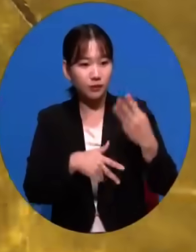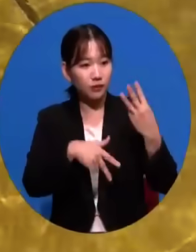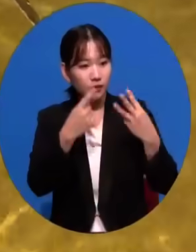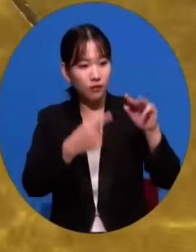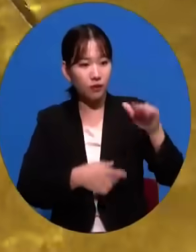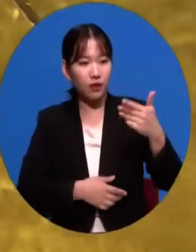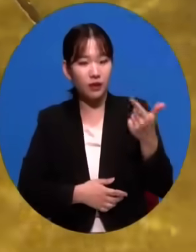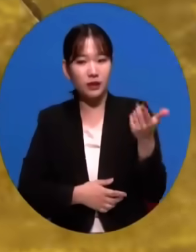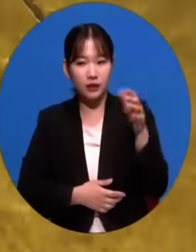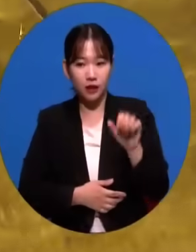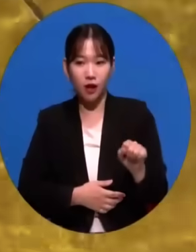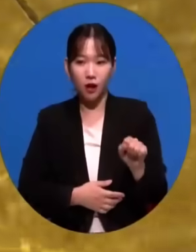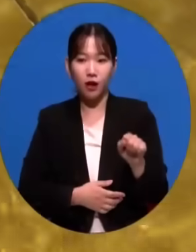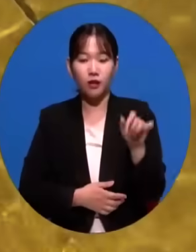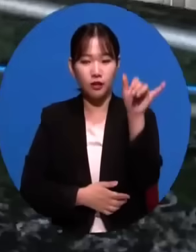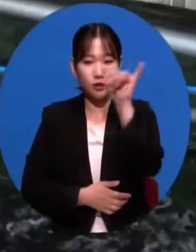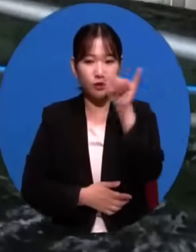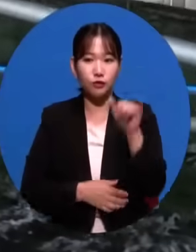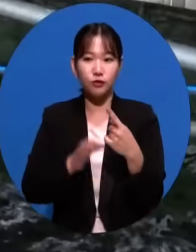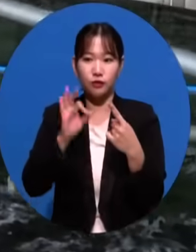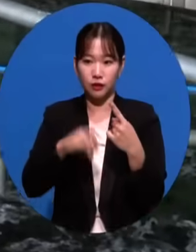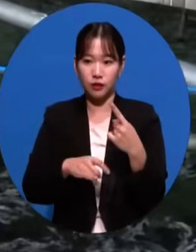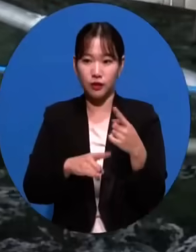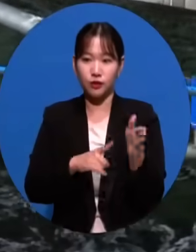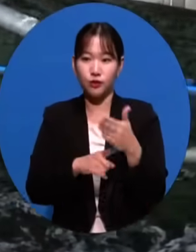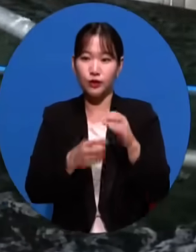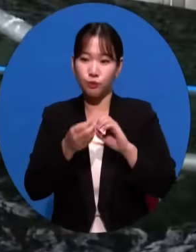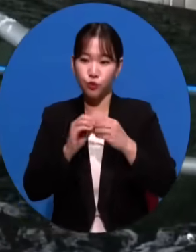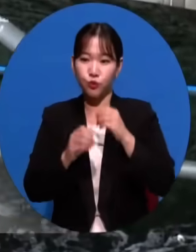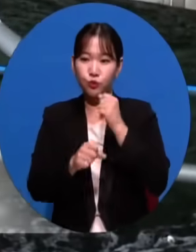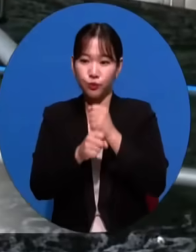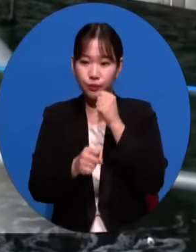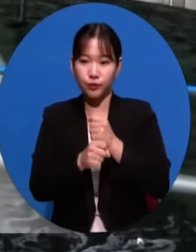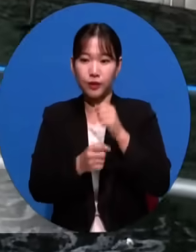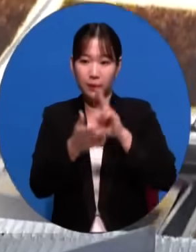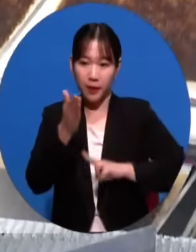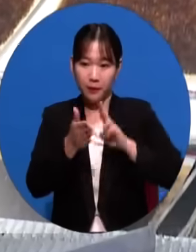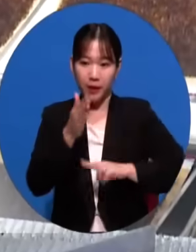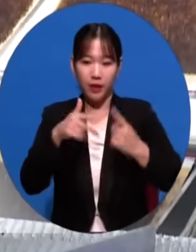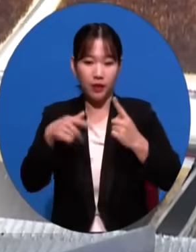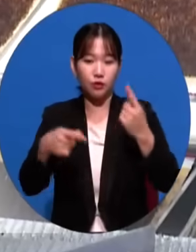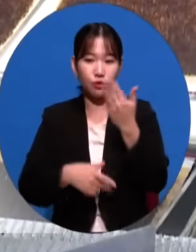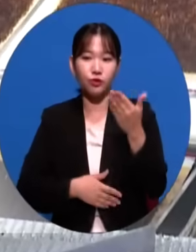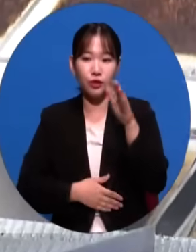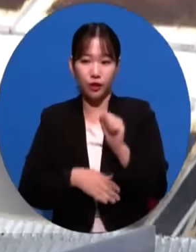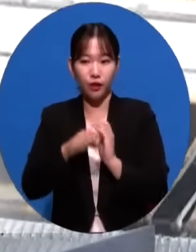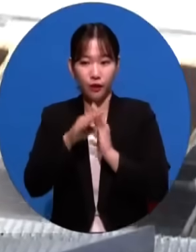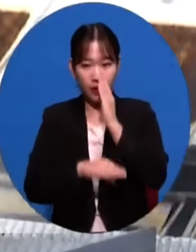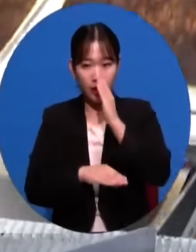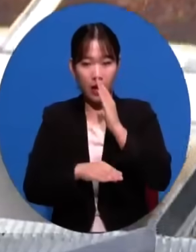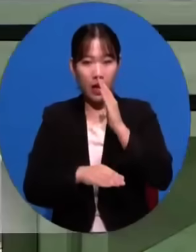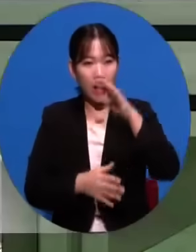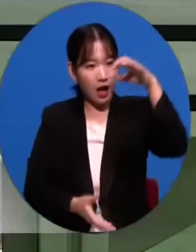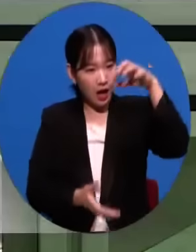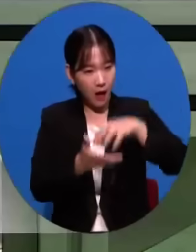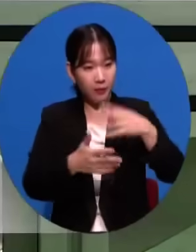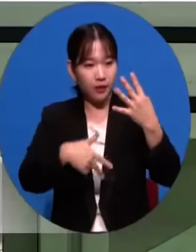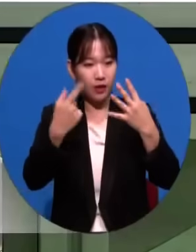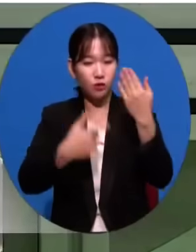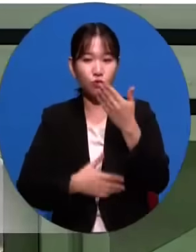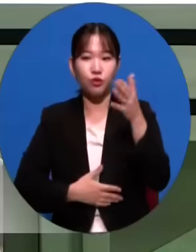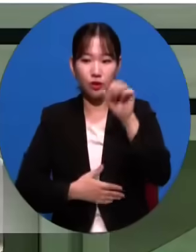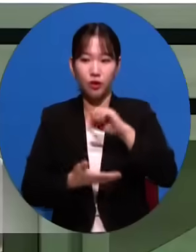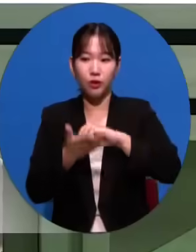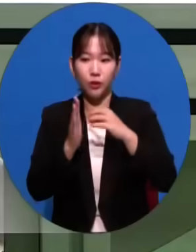원으로 전국에서 가장 많습니다. 수산 가공품 생산액도 1조 9천억 원이 넘어 수산 규모만 4조